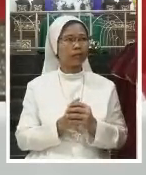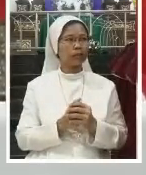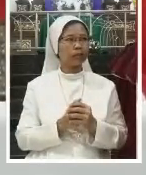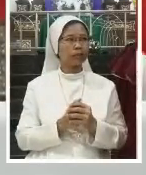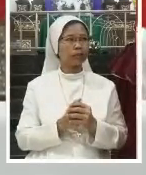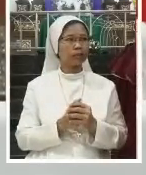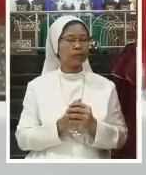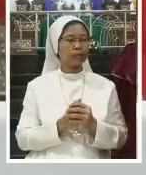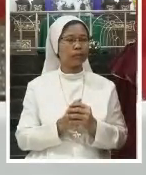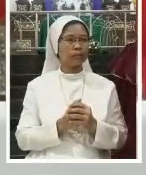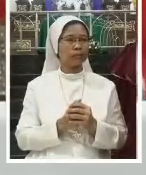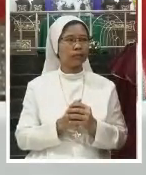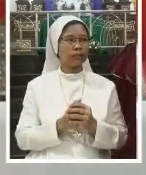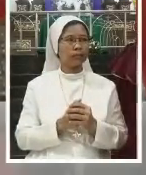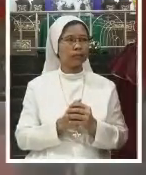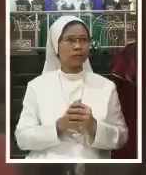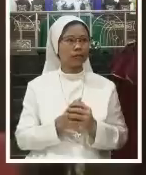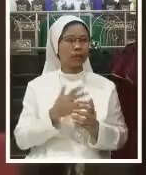sako.